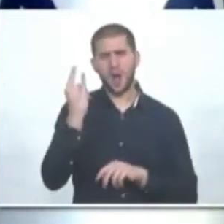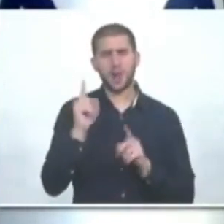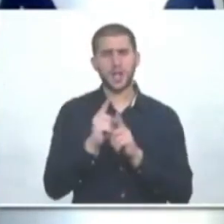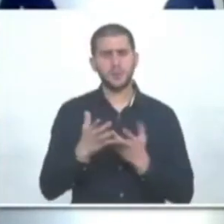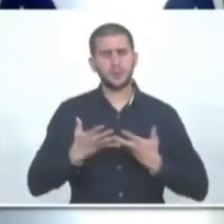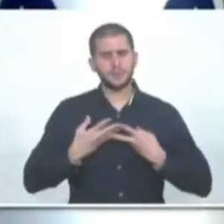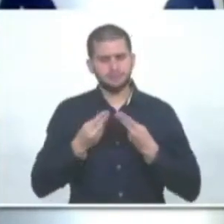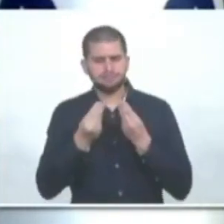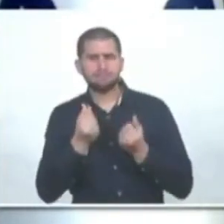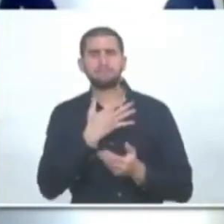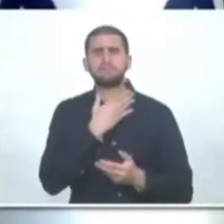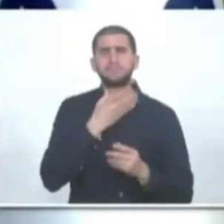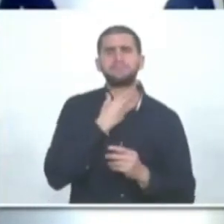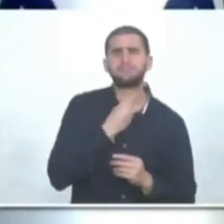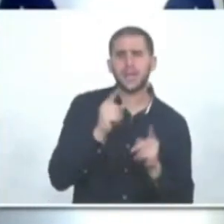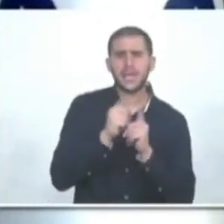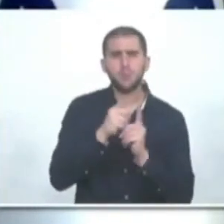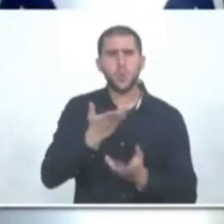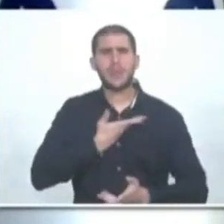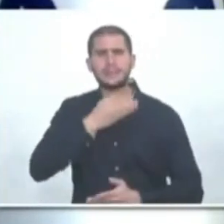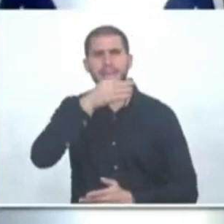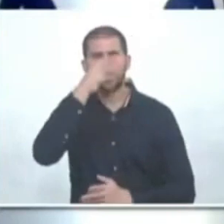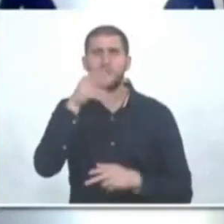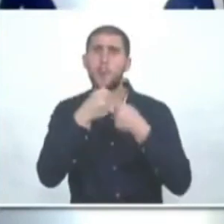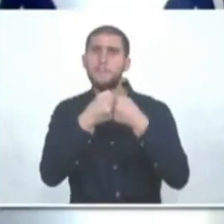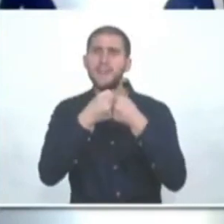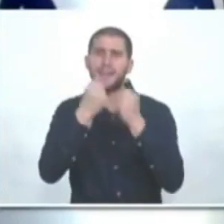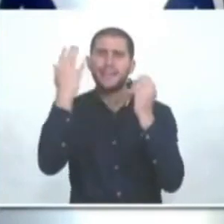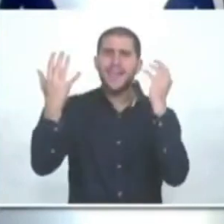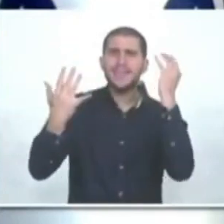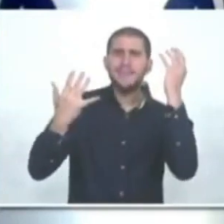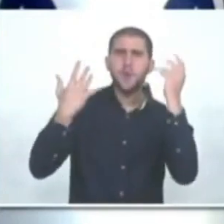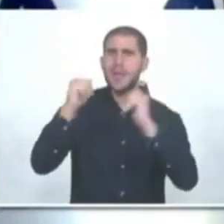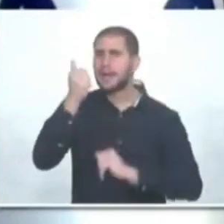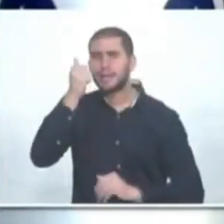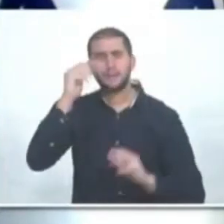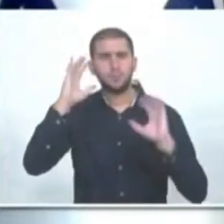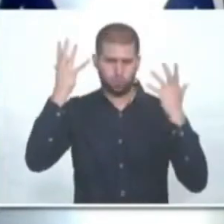כל החושים, מעורר סקרנות ואפילו מאתגר את הדמיון הפרוע ביותר.